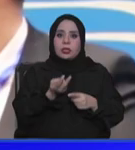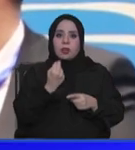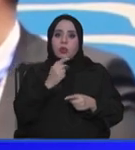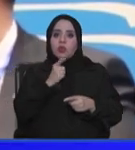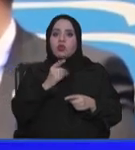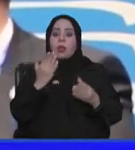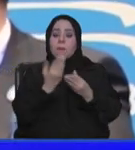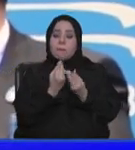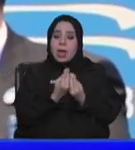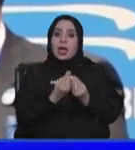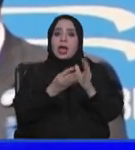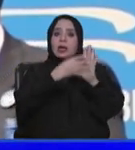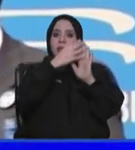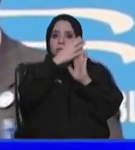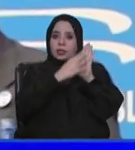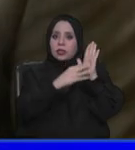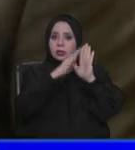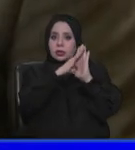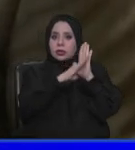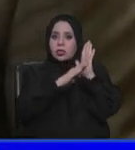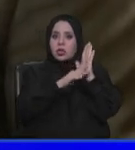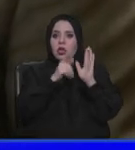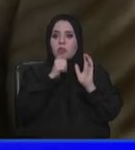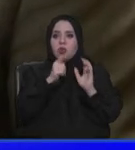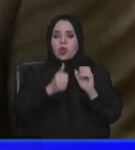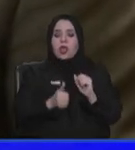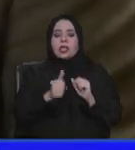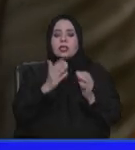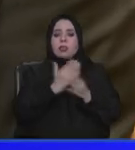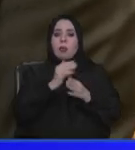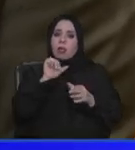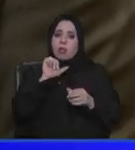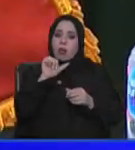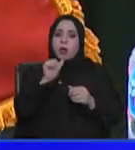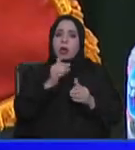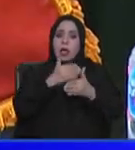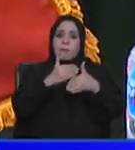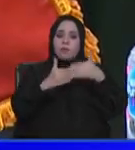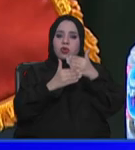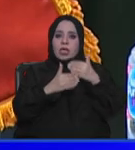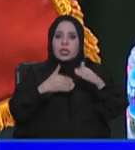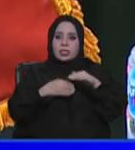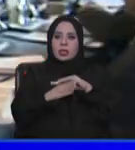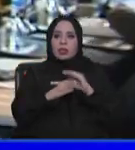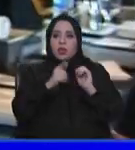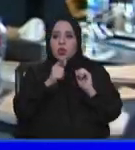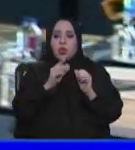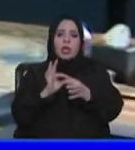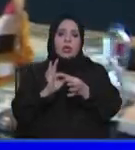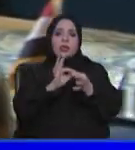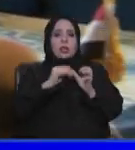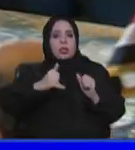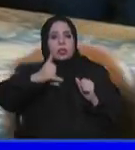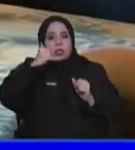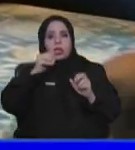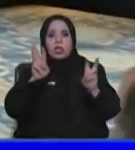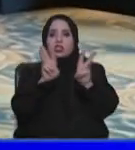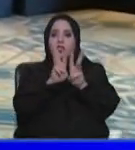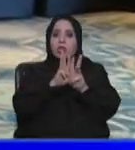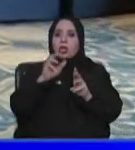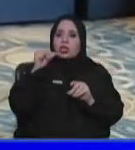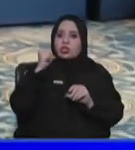للخطط التي رسمت لاجل ضمان حمايه البنيه التحتيه لقطاع الاتصالات وتقنيه المعلومات